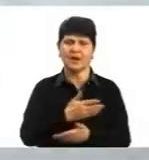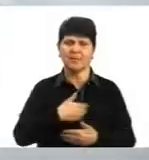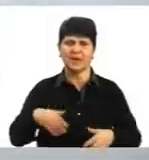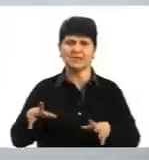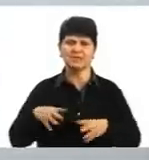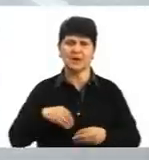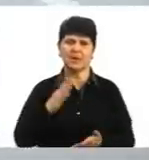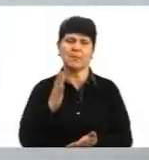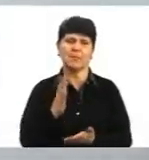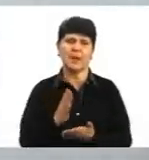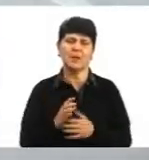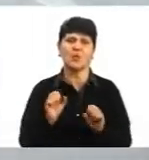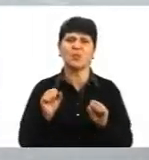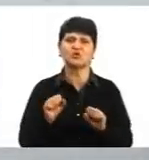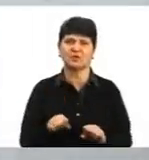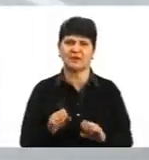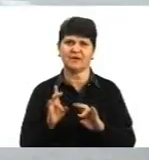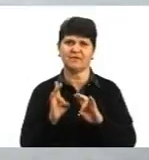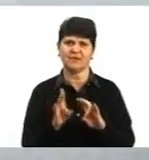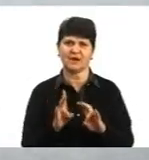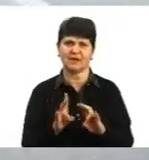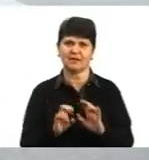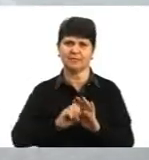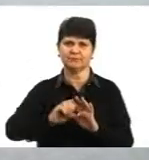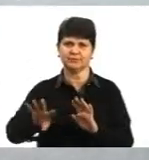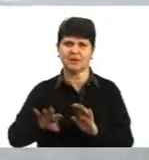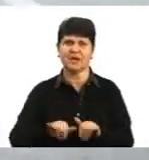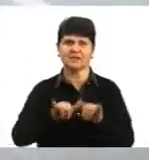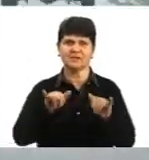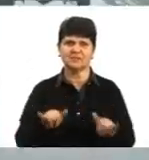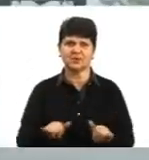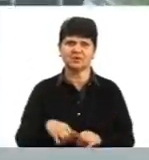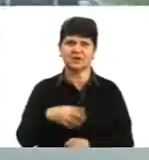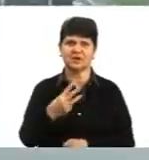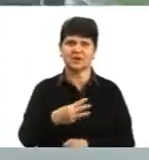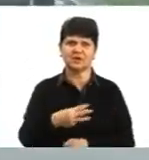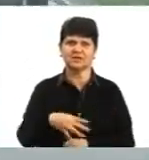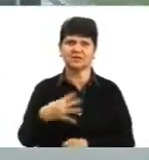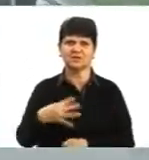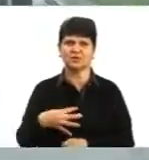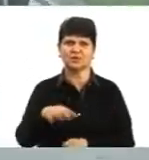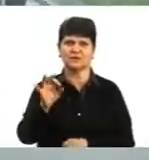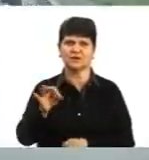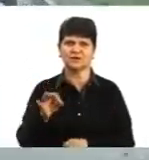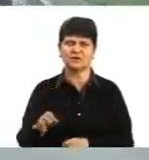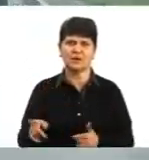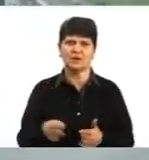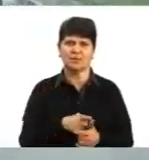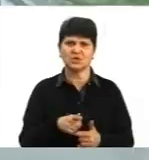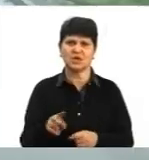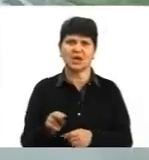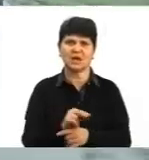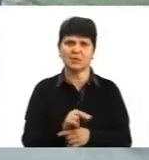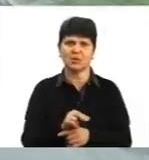викиди шкідливі. Далі збільшити на 30-40% міжремонтний період